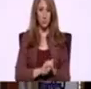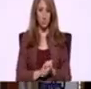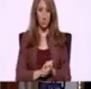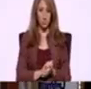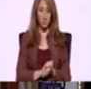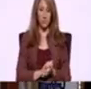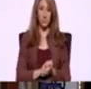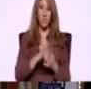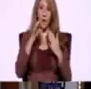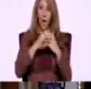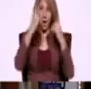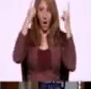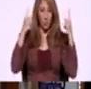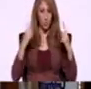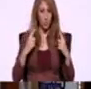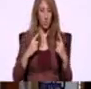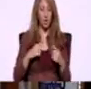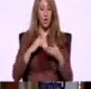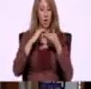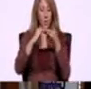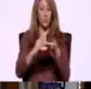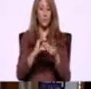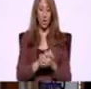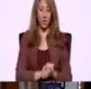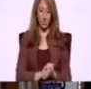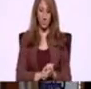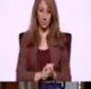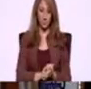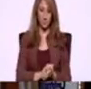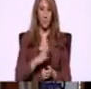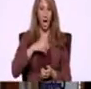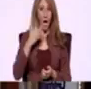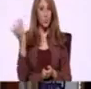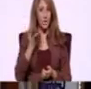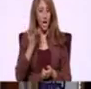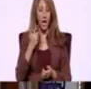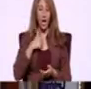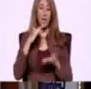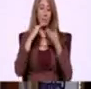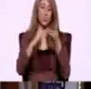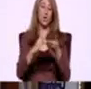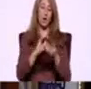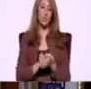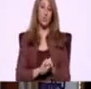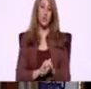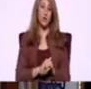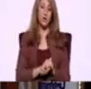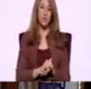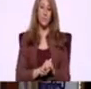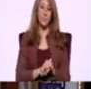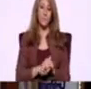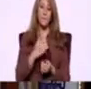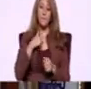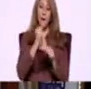جواز، عايز اقول احنا بنقدم لكم احتياجاتكم اللي انتم عايزينها، وربنا يقدرنا بفضلكم نقدر نعمل